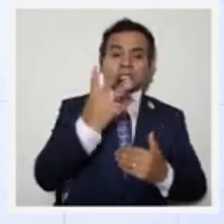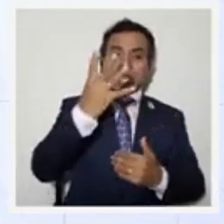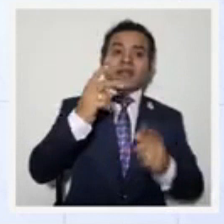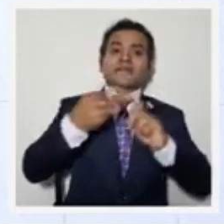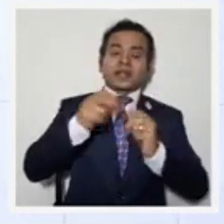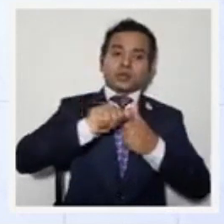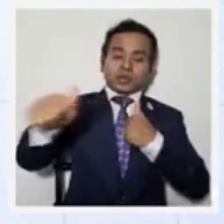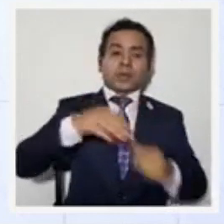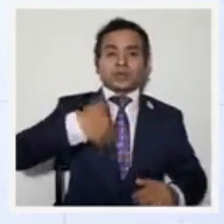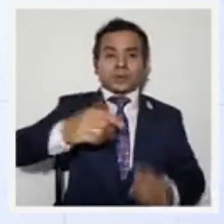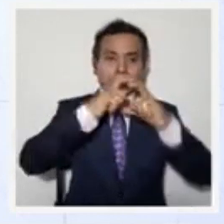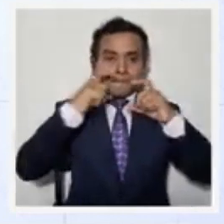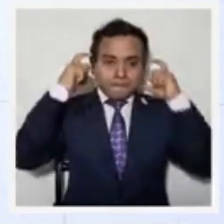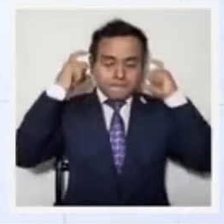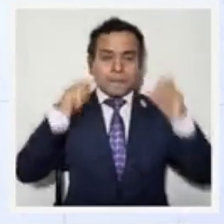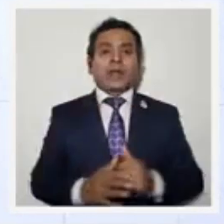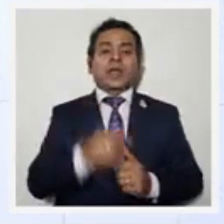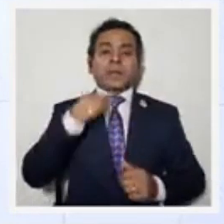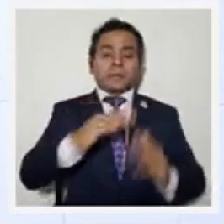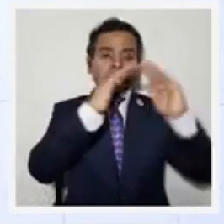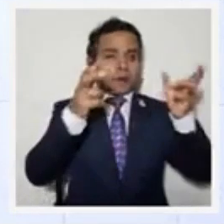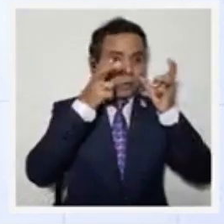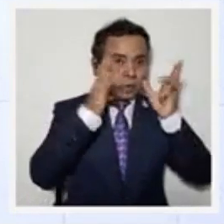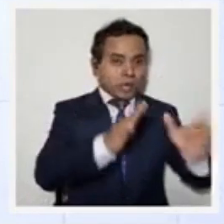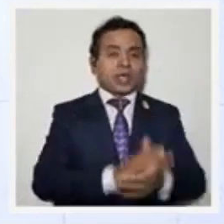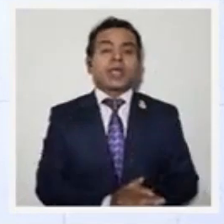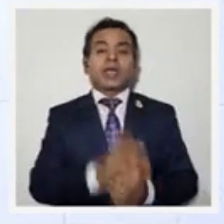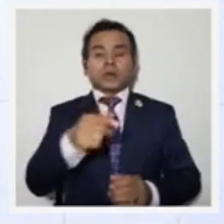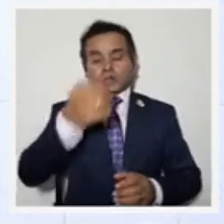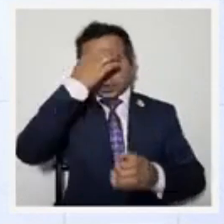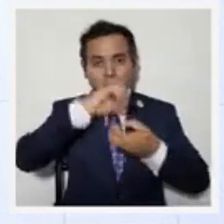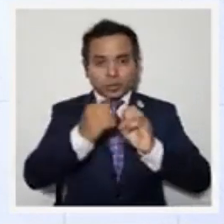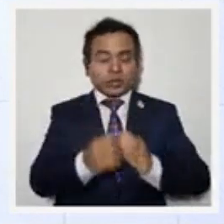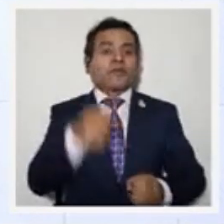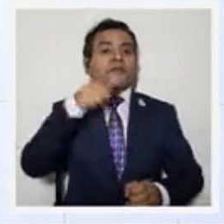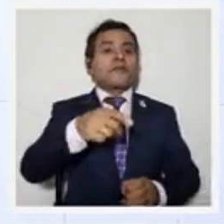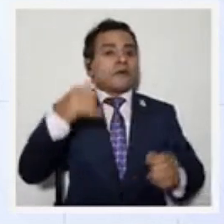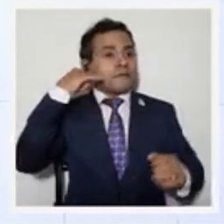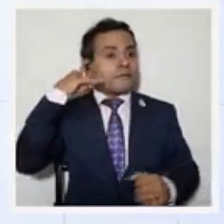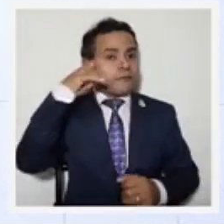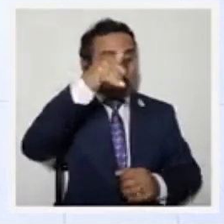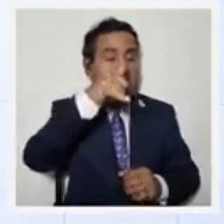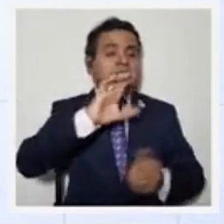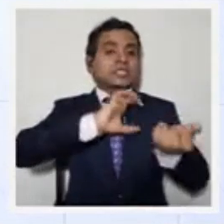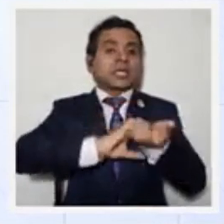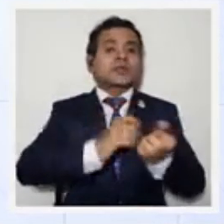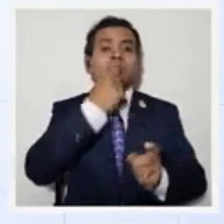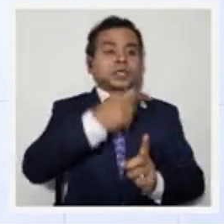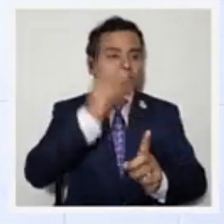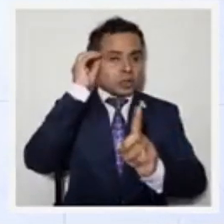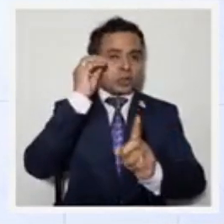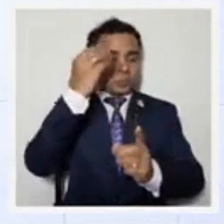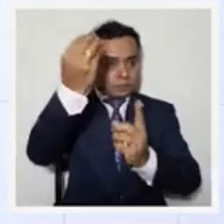তা যথাযথভাবে মেনে চলি। আমরা সামাজিক দূরত্ব বজায় রাখি, নিয়ম সবসময় মাস্ক পরিধান করি, কোয়ারেন্টাইনের শর্তগুলো মেনে